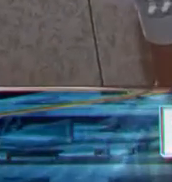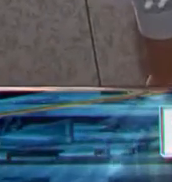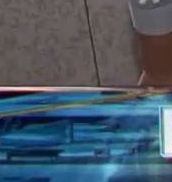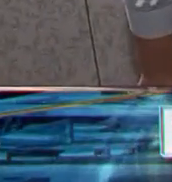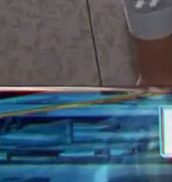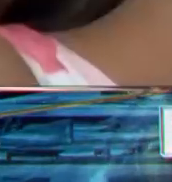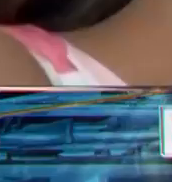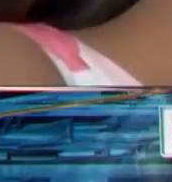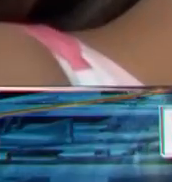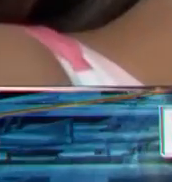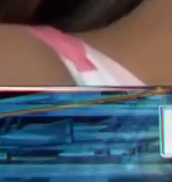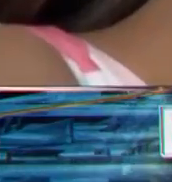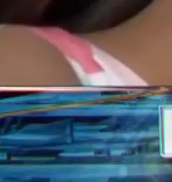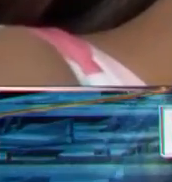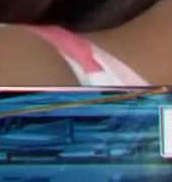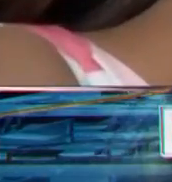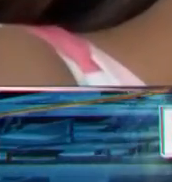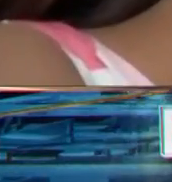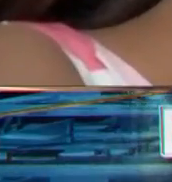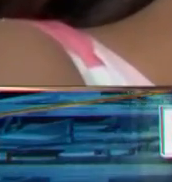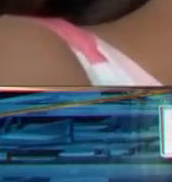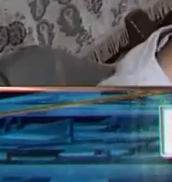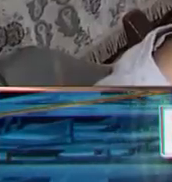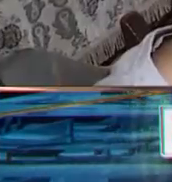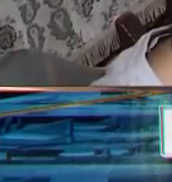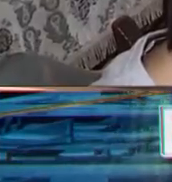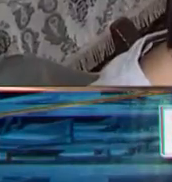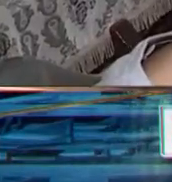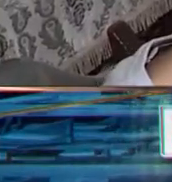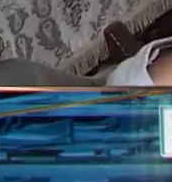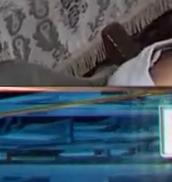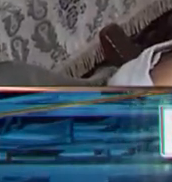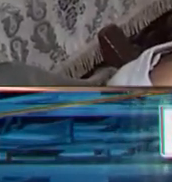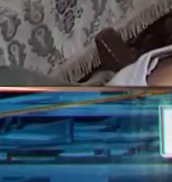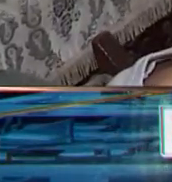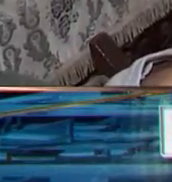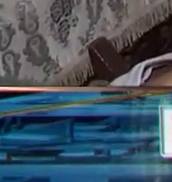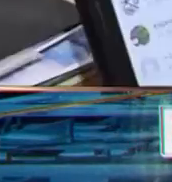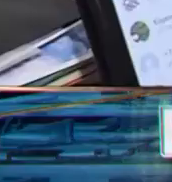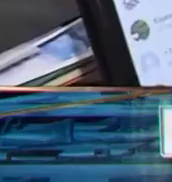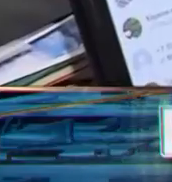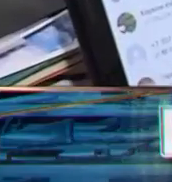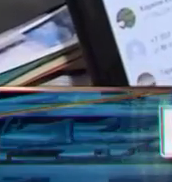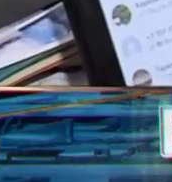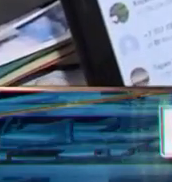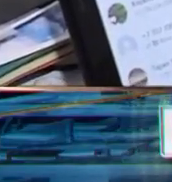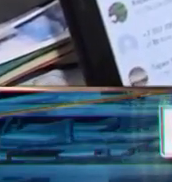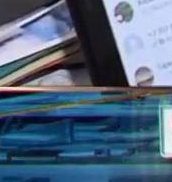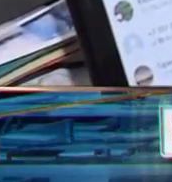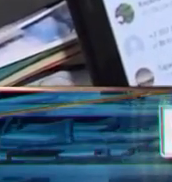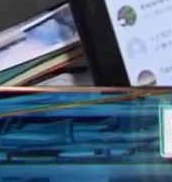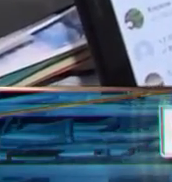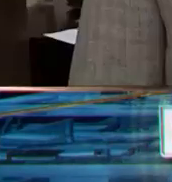Оқушылардың онлайн білім алуына ата-аналарда атсалысты. Отбасы күніне орай облыстық білім басқармасы көппалалы 25